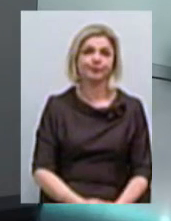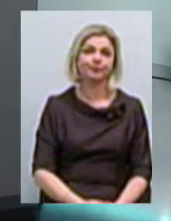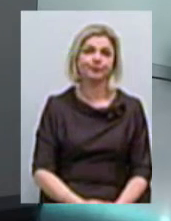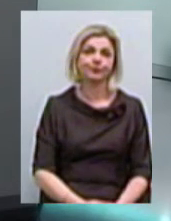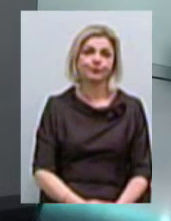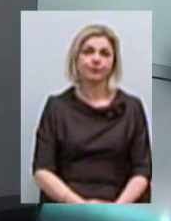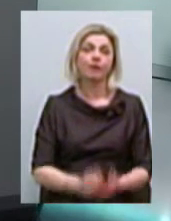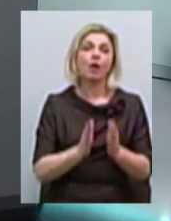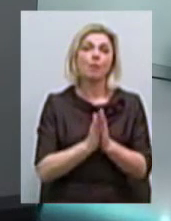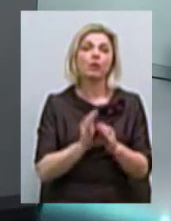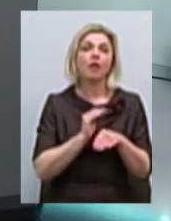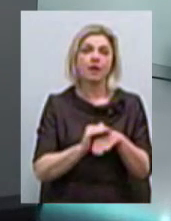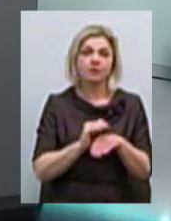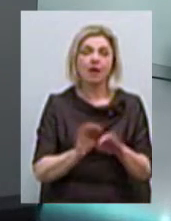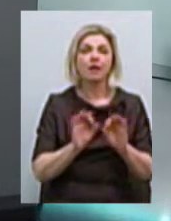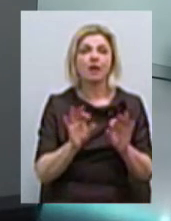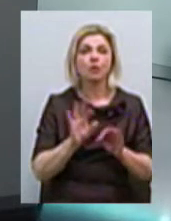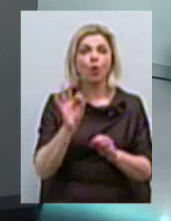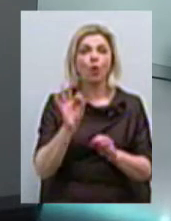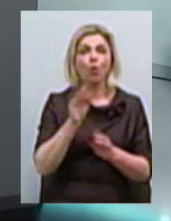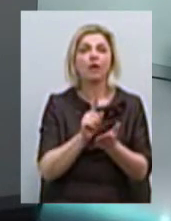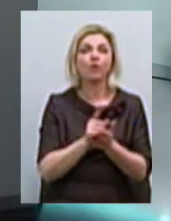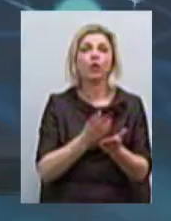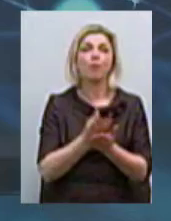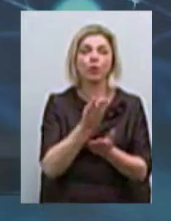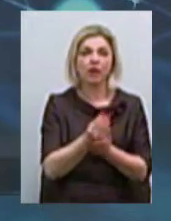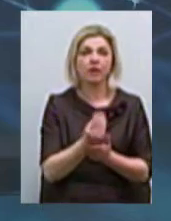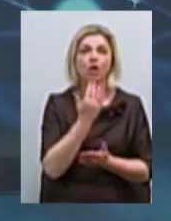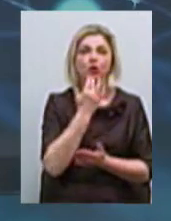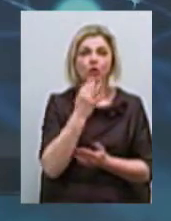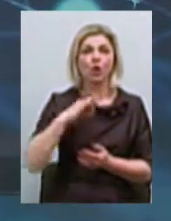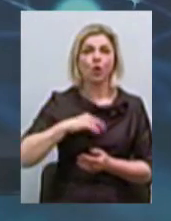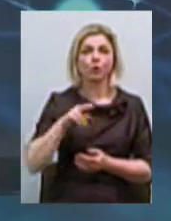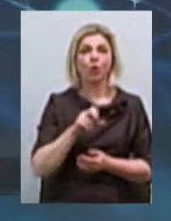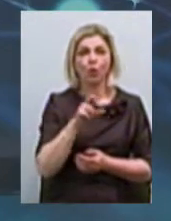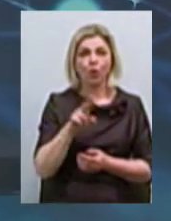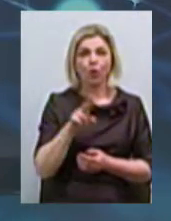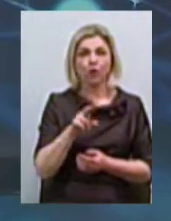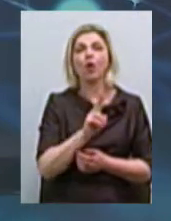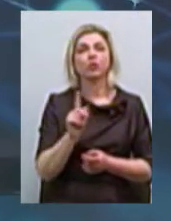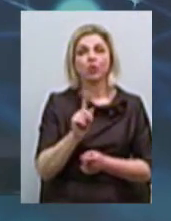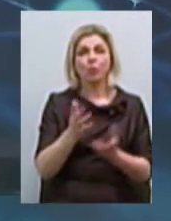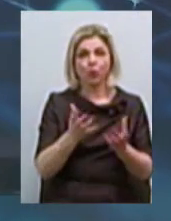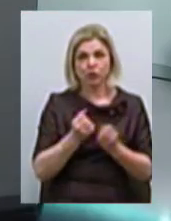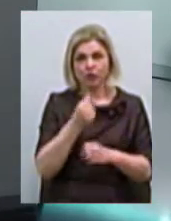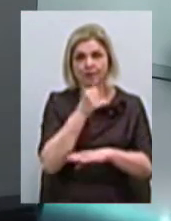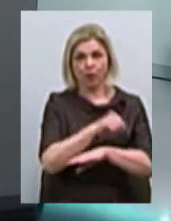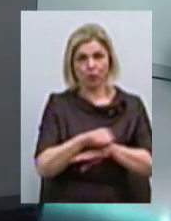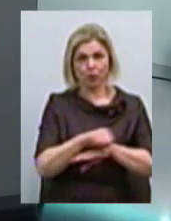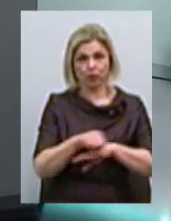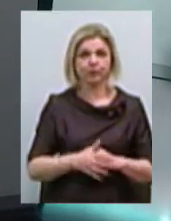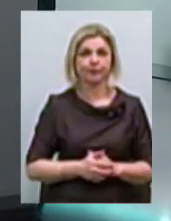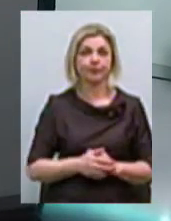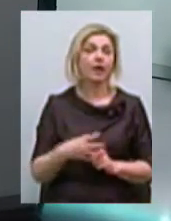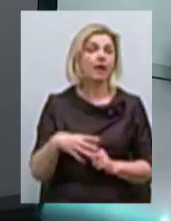Вікторія Васильівна, будь ласка, розкажіть про оподаткування іноземних доходів, отриманих громадянами за кордоном. Всі